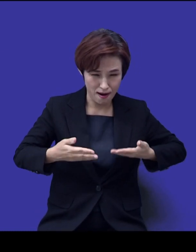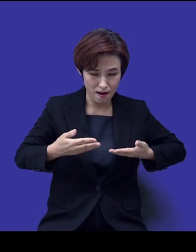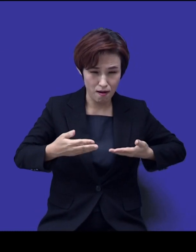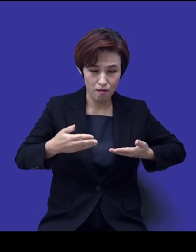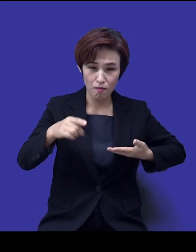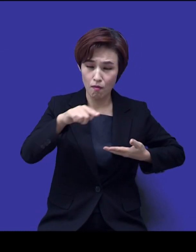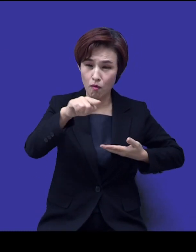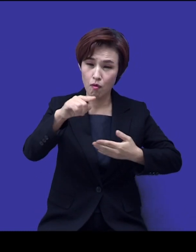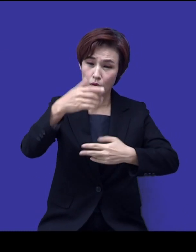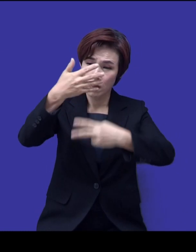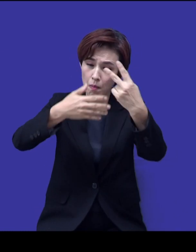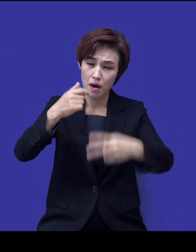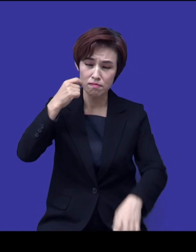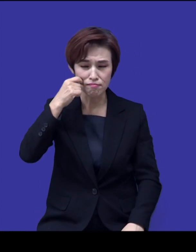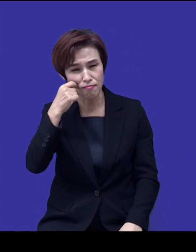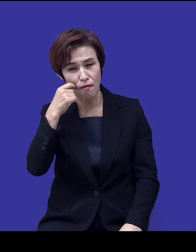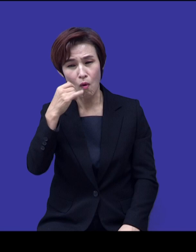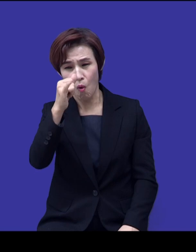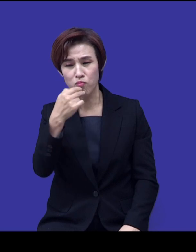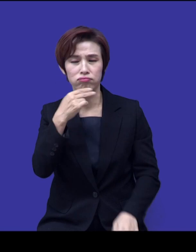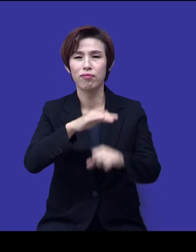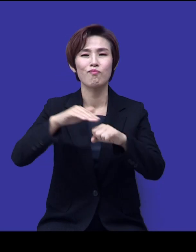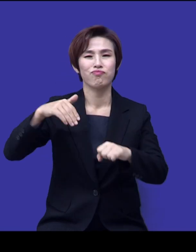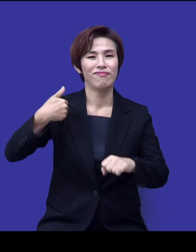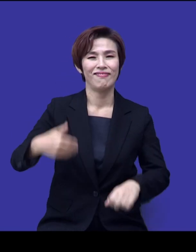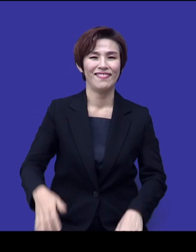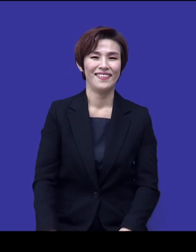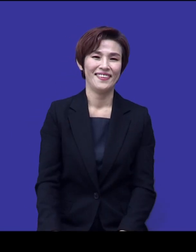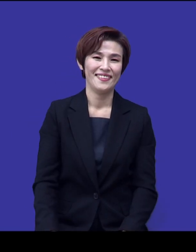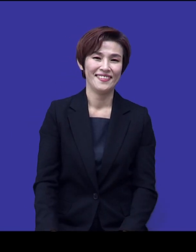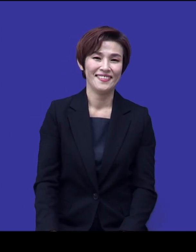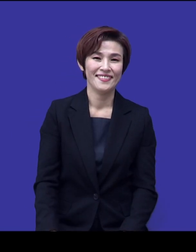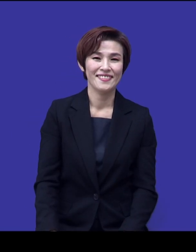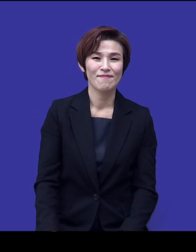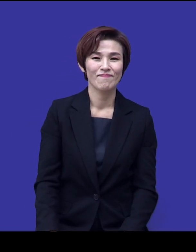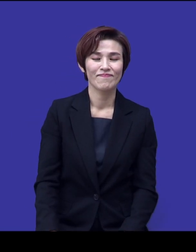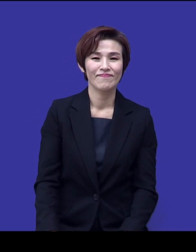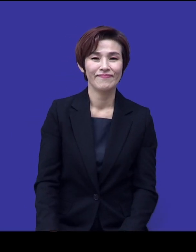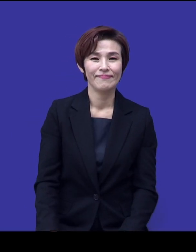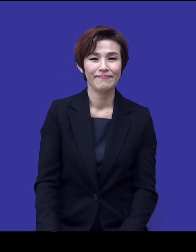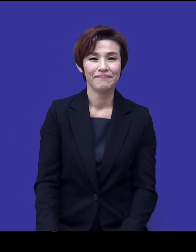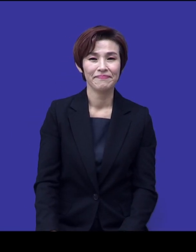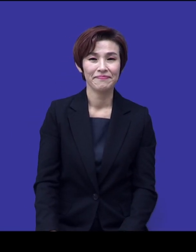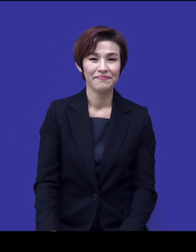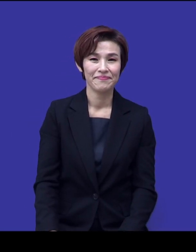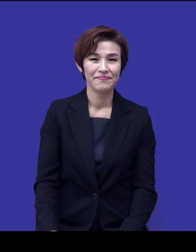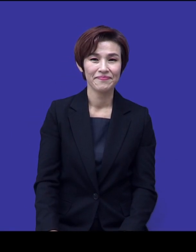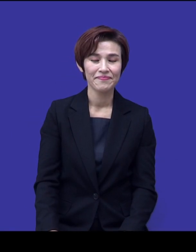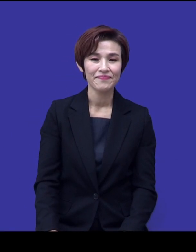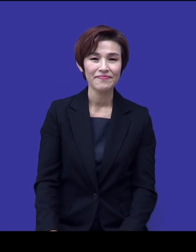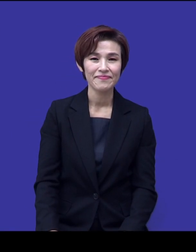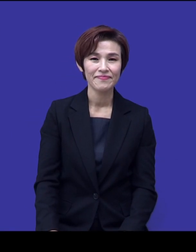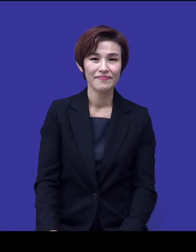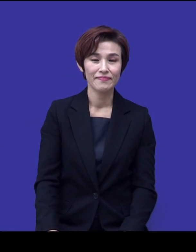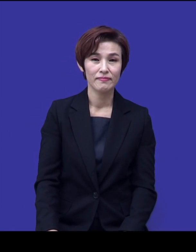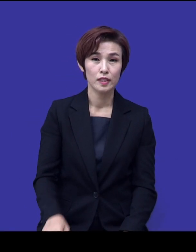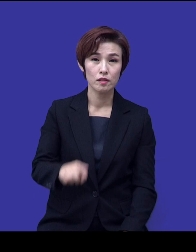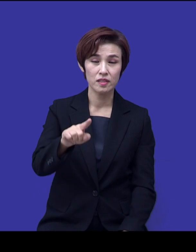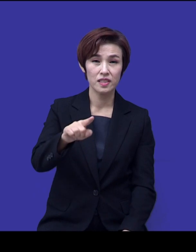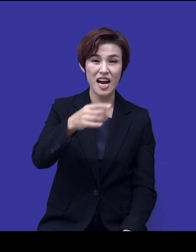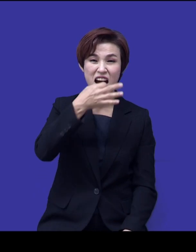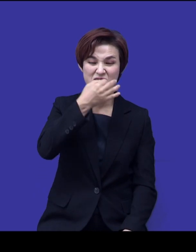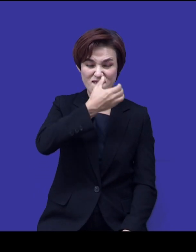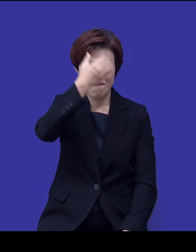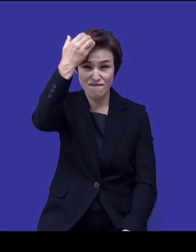그냥 방송 내기 바쁜지 네네. 어떤 반응이 있는지 뭐 이런 느낌을 가질 수가 없었습니다. 네. 그래도 뭐 야망의 전설이 그때